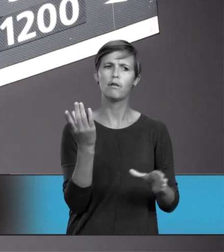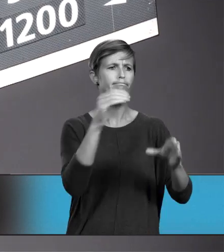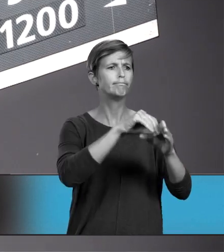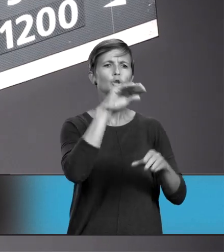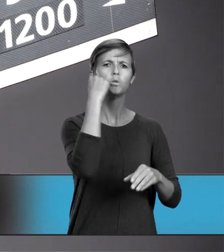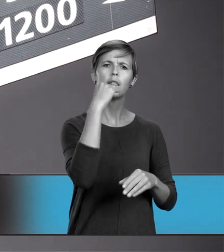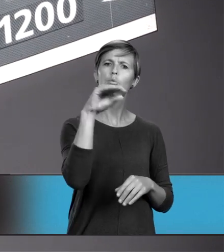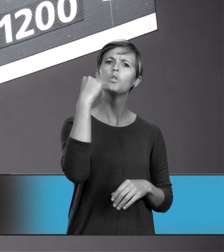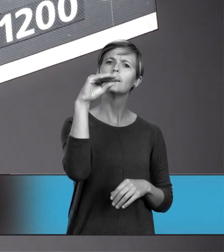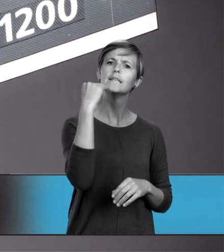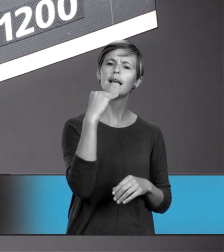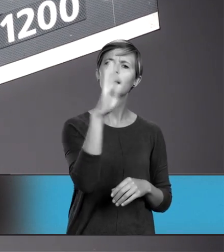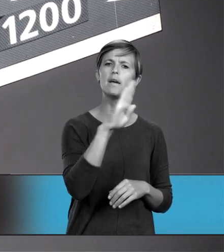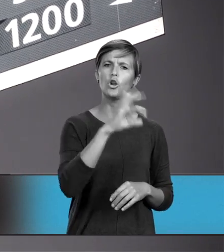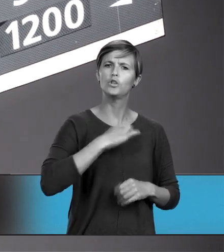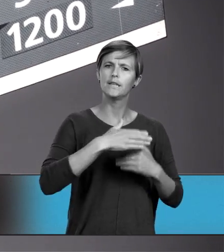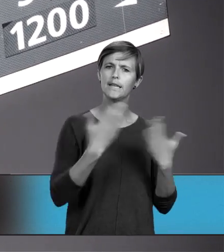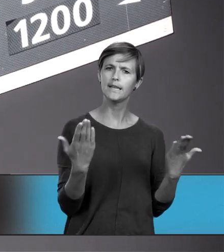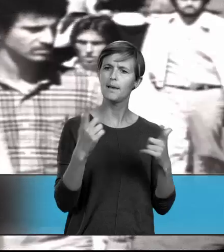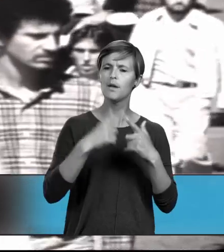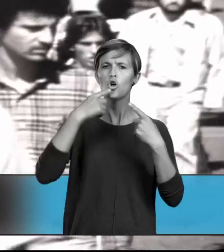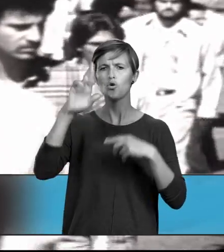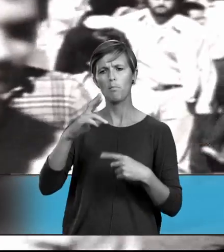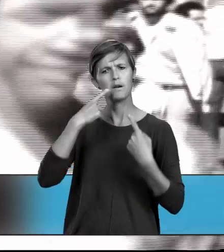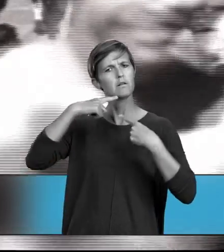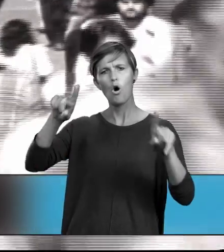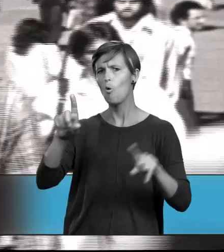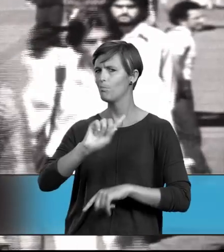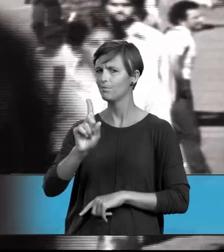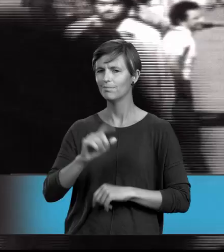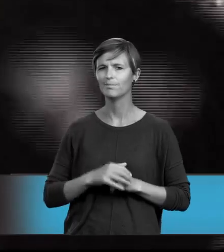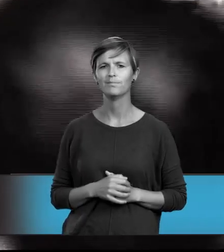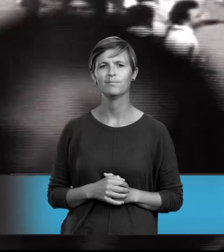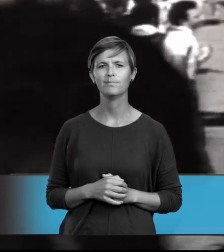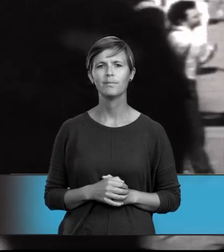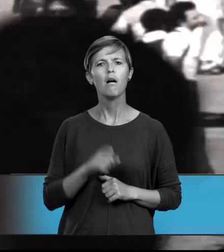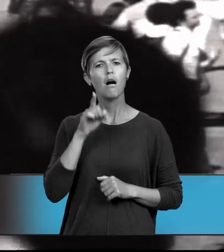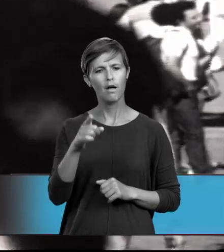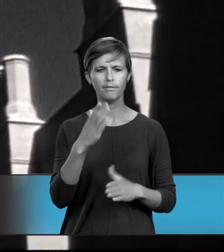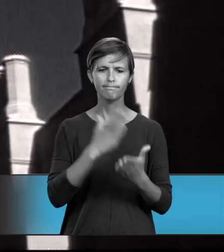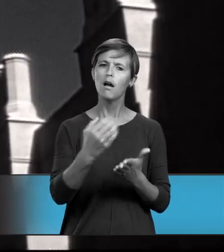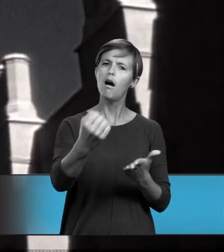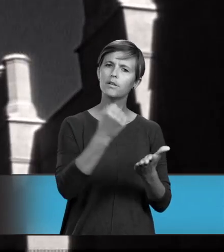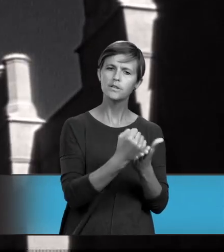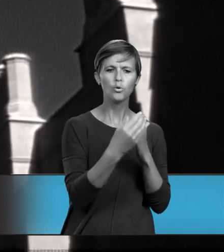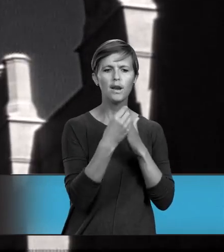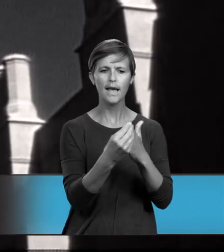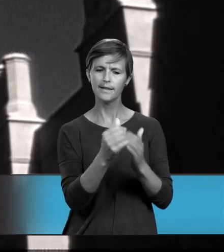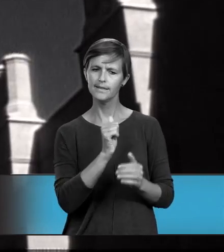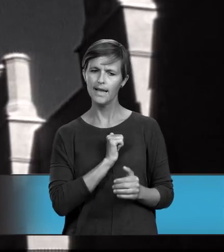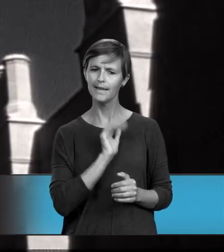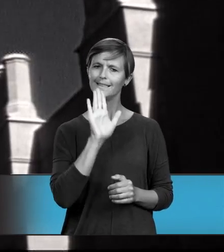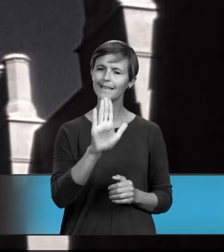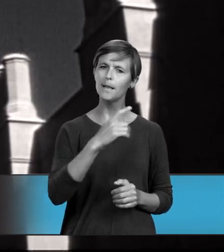Rehabiliteringsdepartementet i California ønsket ham ikke som student ved universitetet i Berkeley. Men Roberts ga ikke opp, og ansatte og ledet selv sine